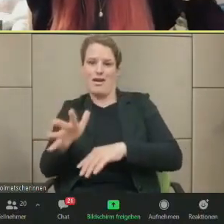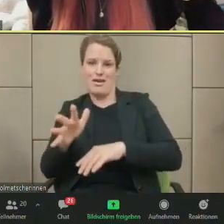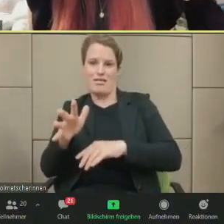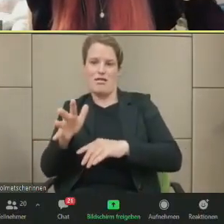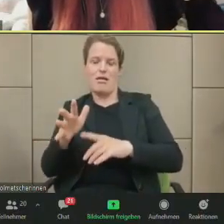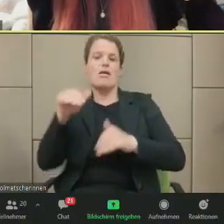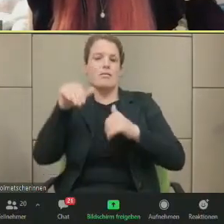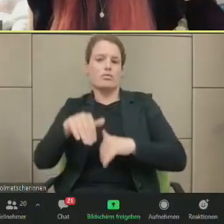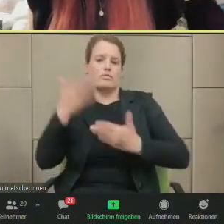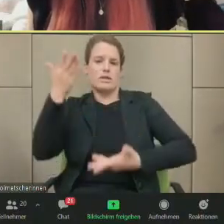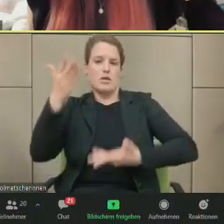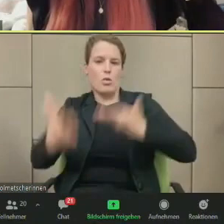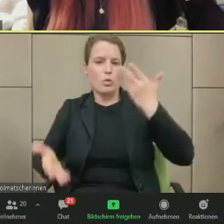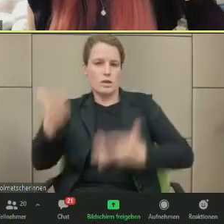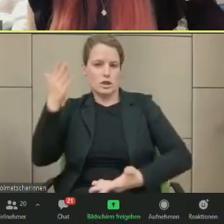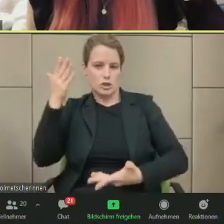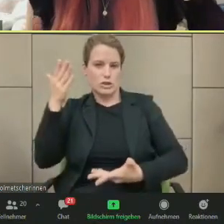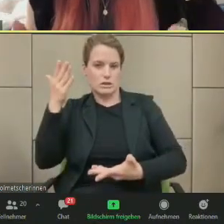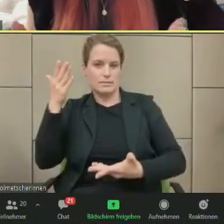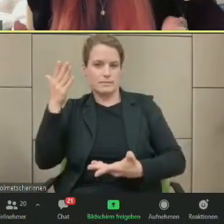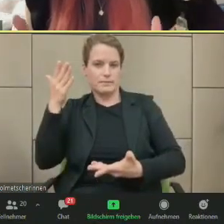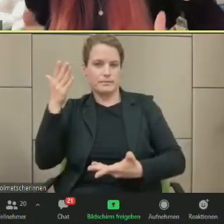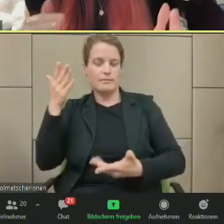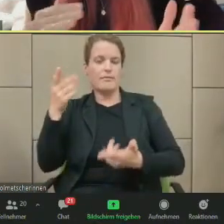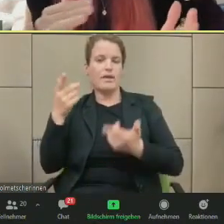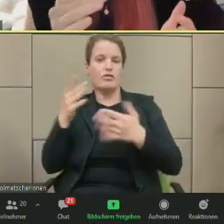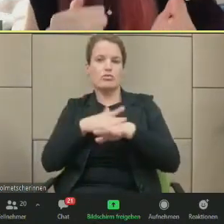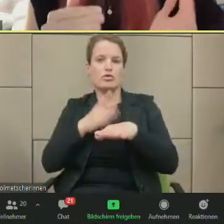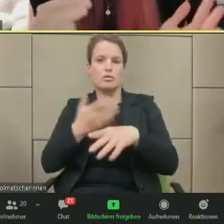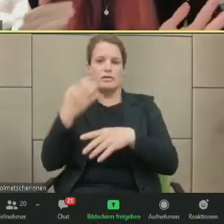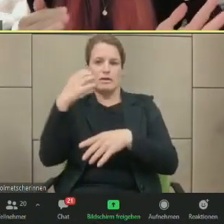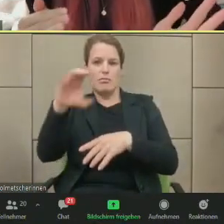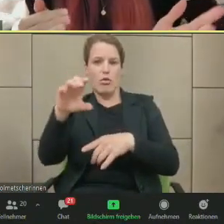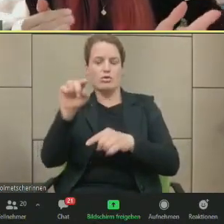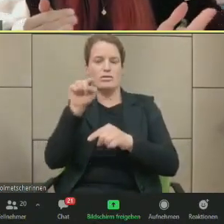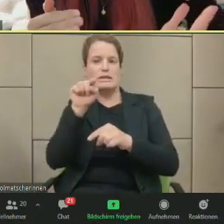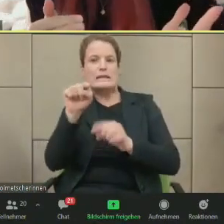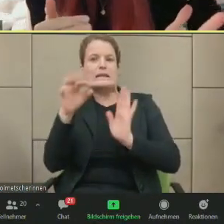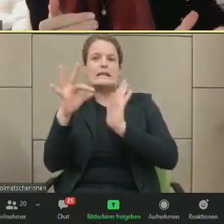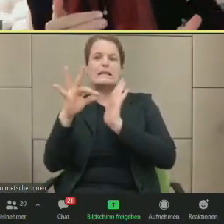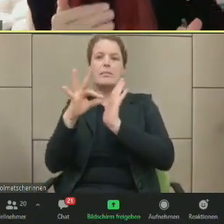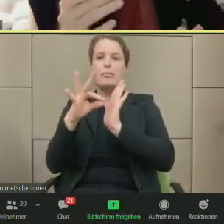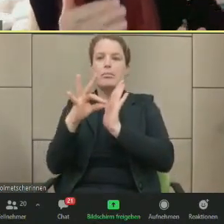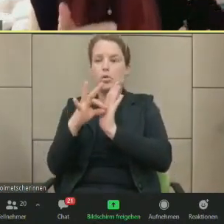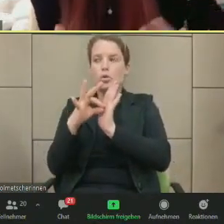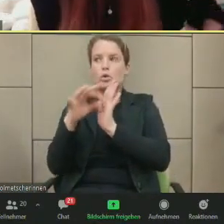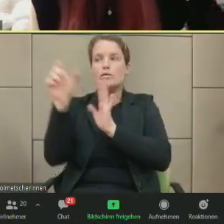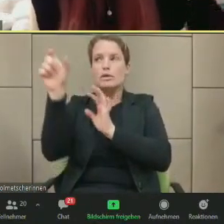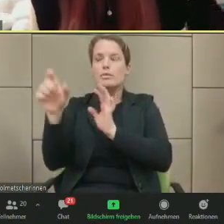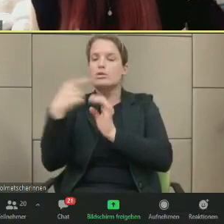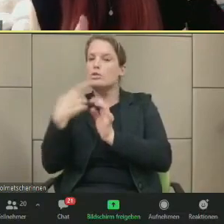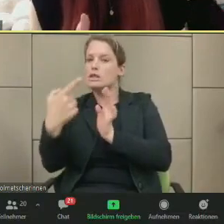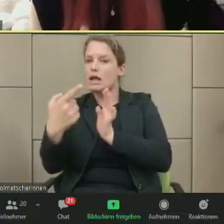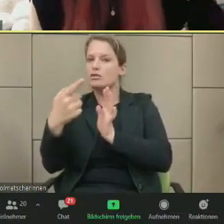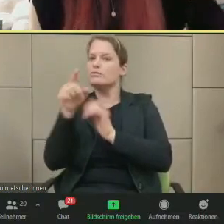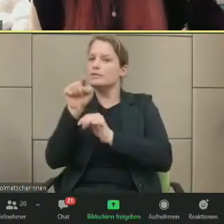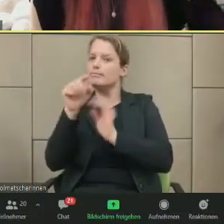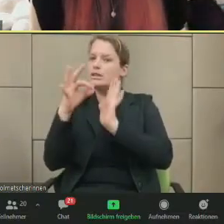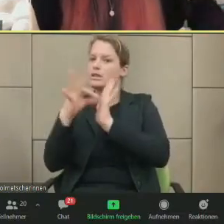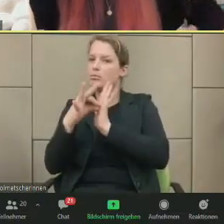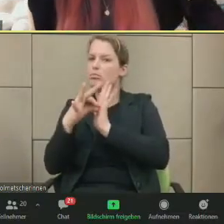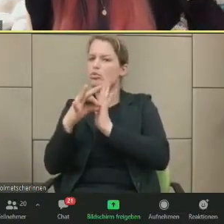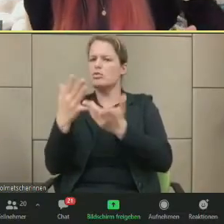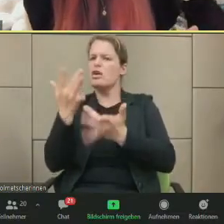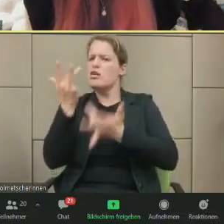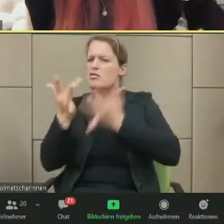es ist ein Unterschied, ob jemand sagt, bei dem Post finde ich den und den Punkt, vielleicht müsste man das auch noch erwähnen, das fände ich vielleicht wichtig,